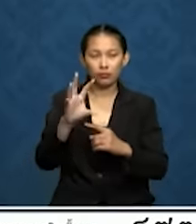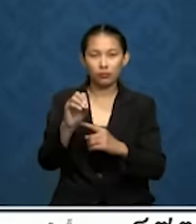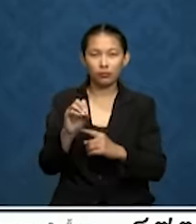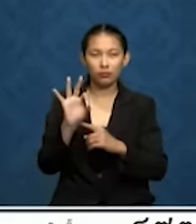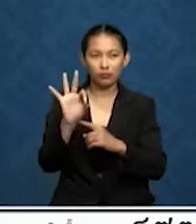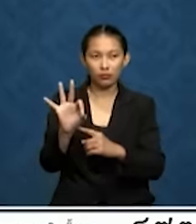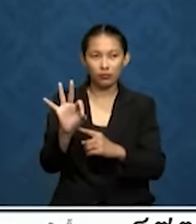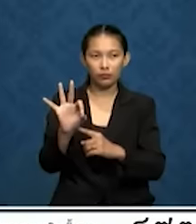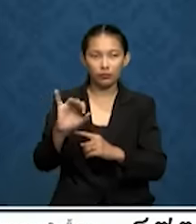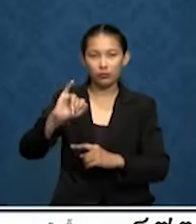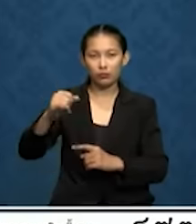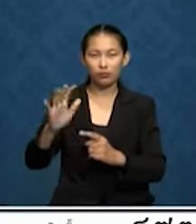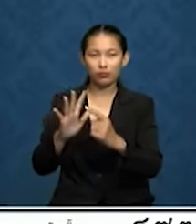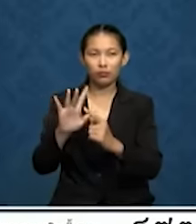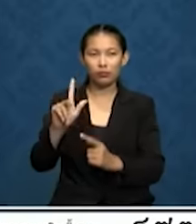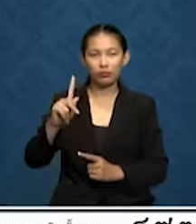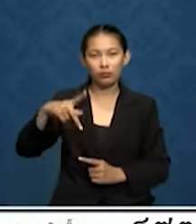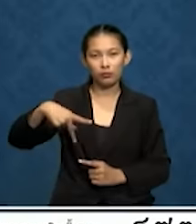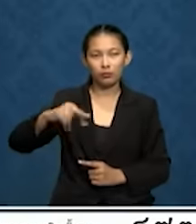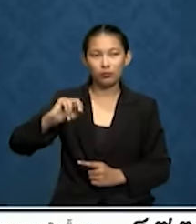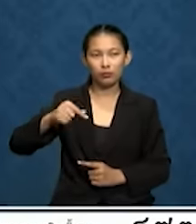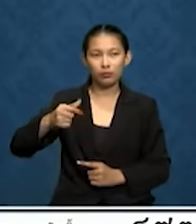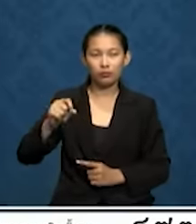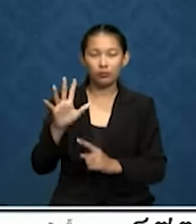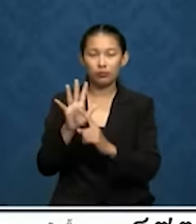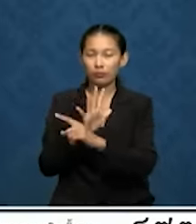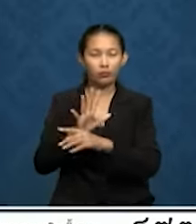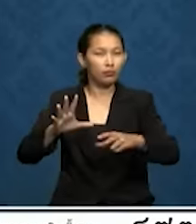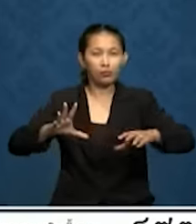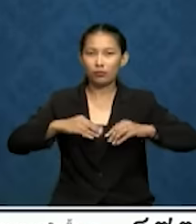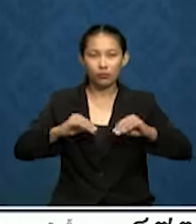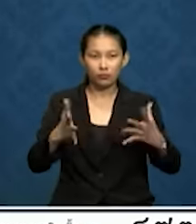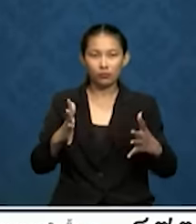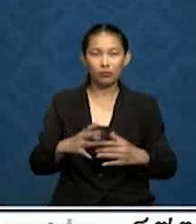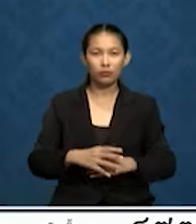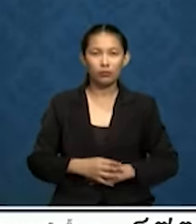59นายจุลพงษ์อยู่เกต ไม่เห็นชอบครับ